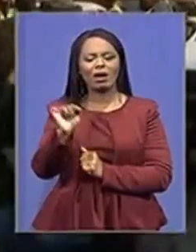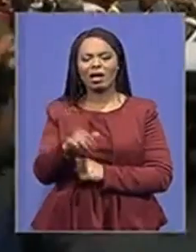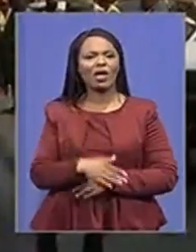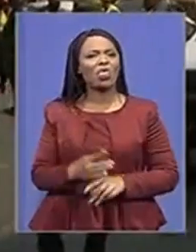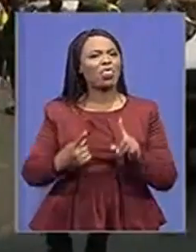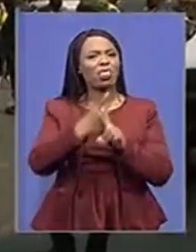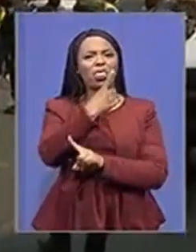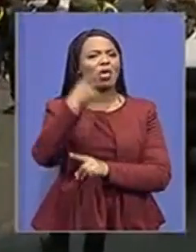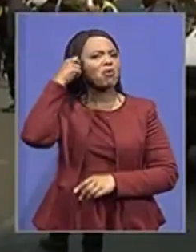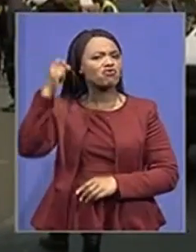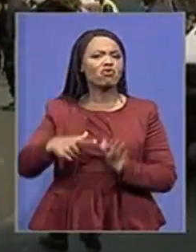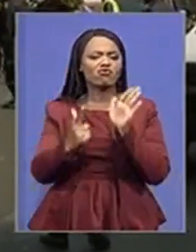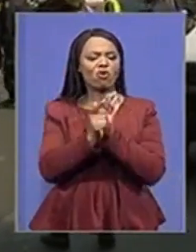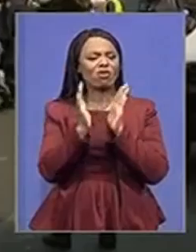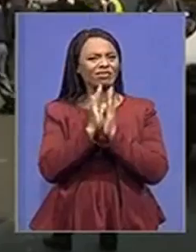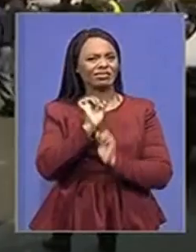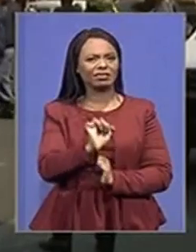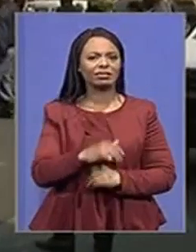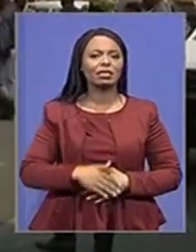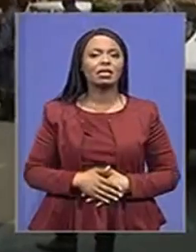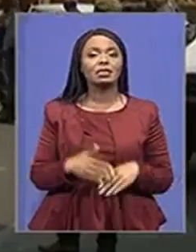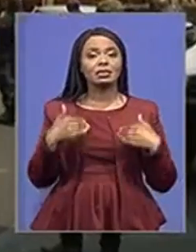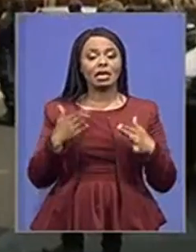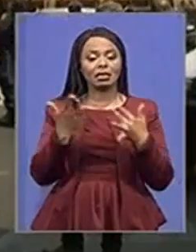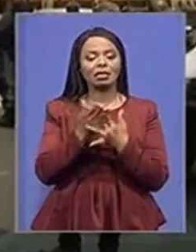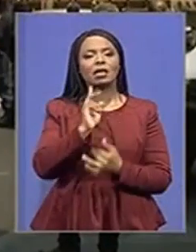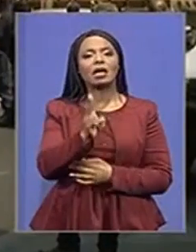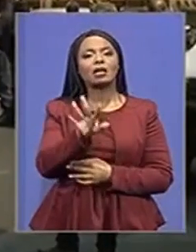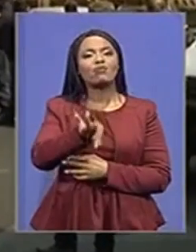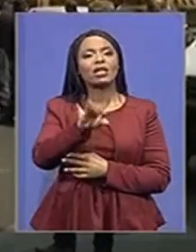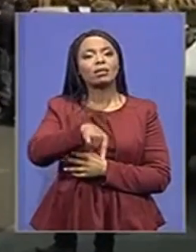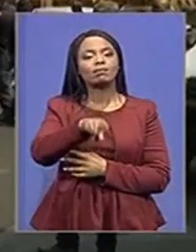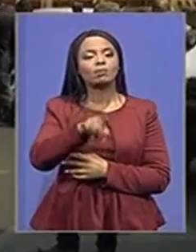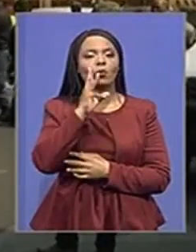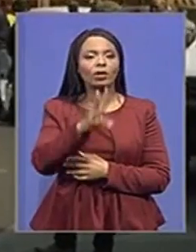Kgetsi tlile go simolola ka Mantaga. Molemo wa SABC News, Pretoria.